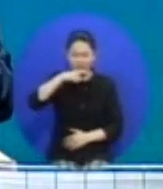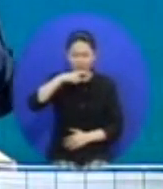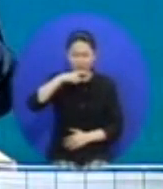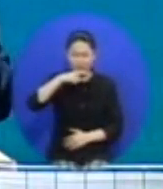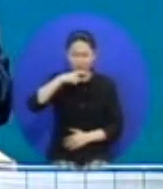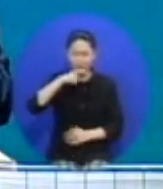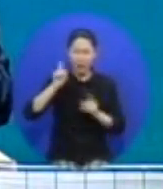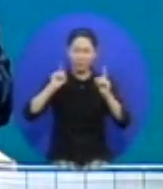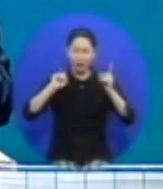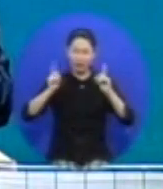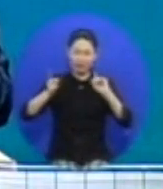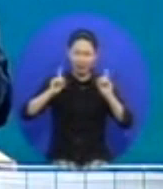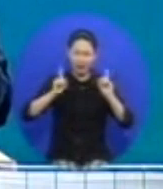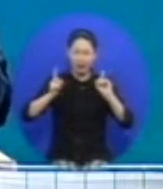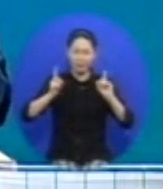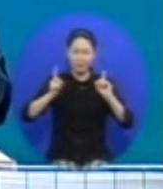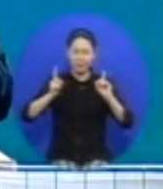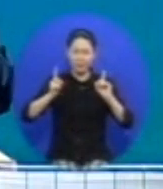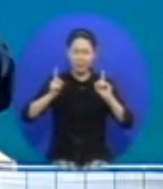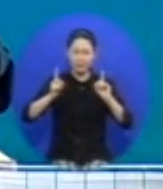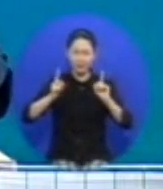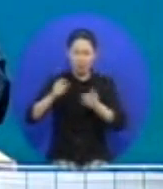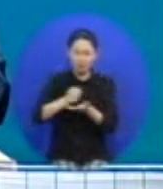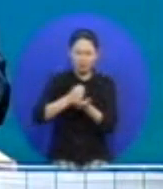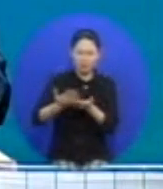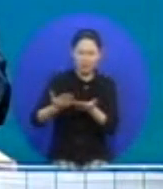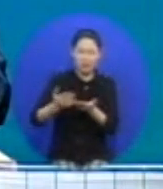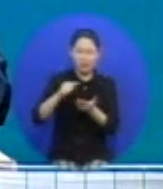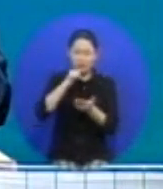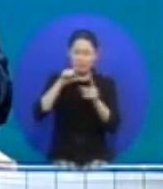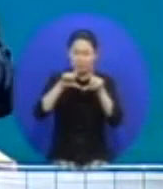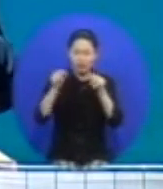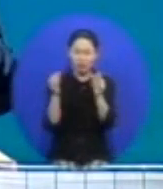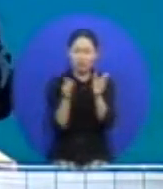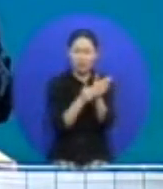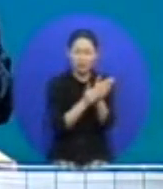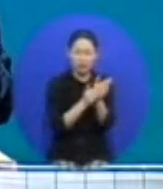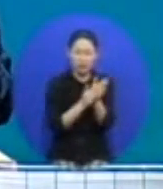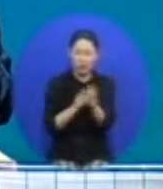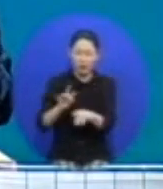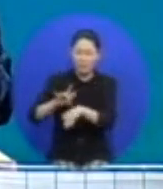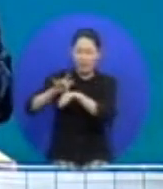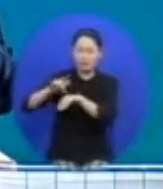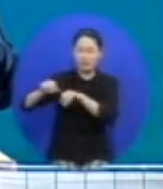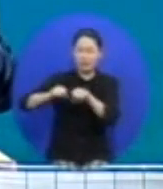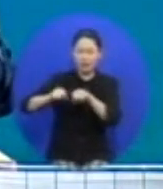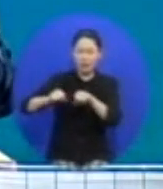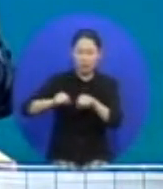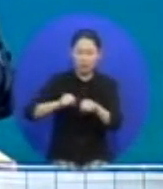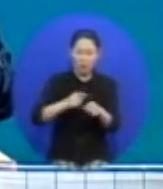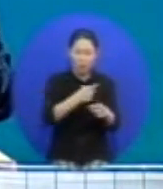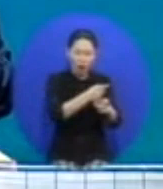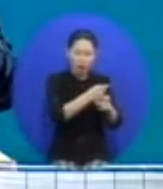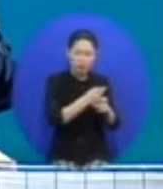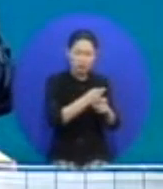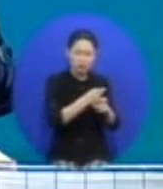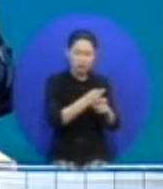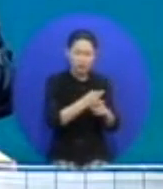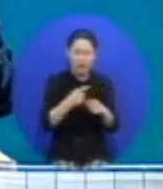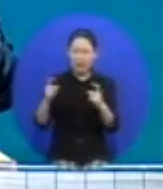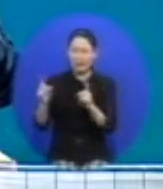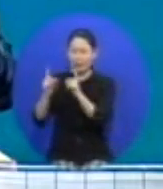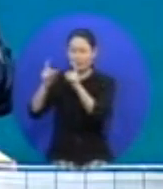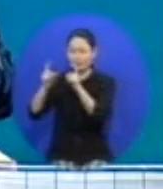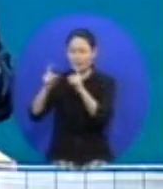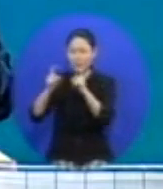방탕 암 점치고 부족을 붙이는 2 마술 행하는 1 원수 맺는 일 다투는